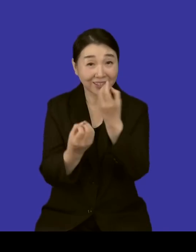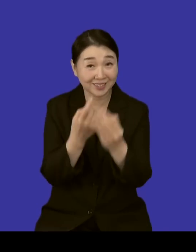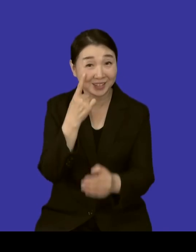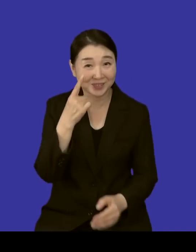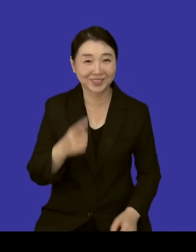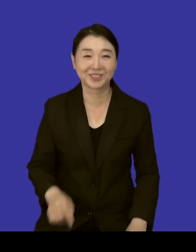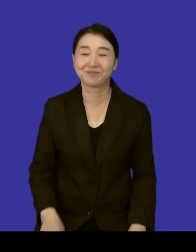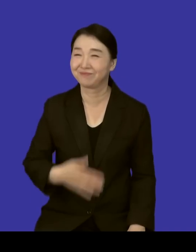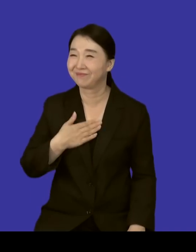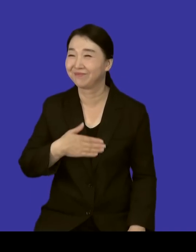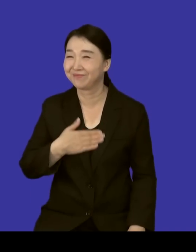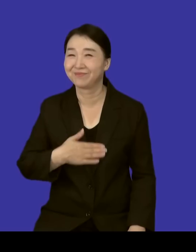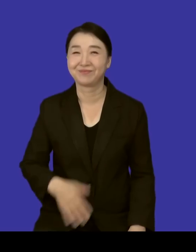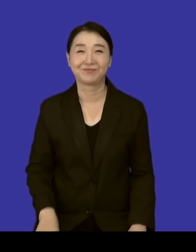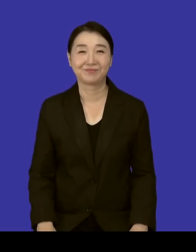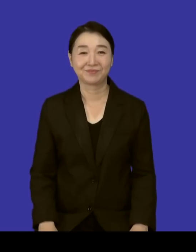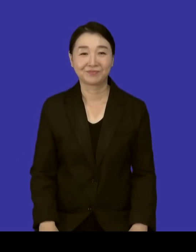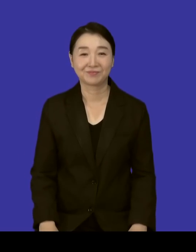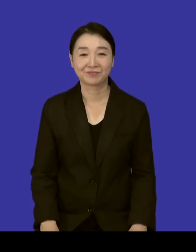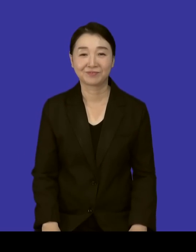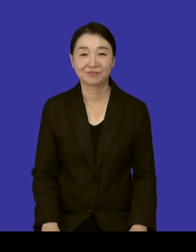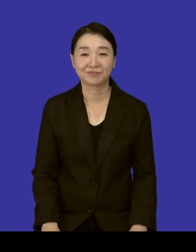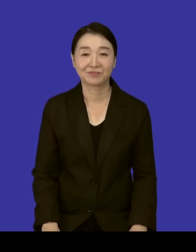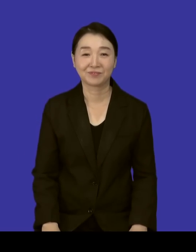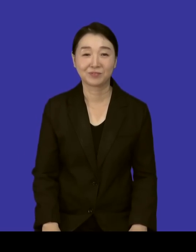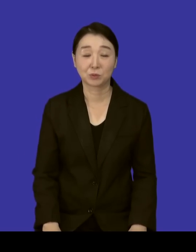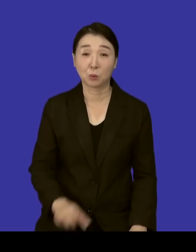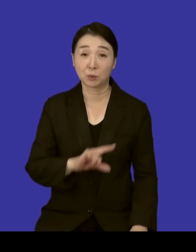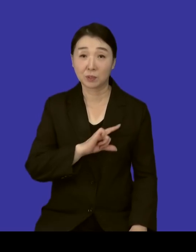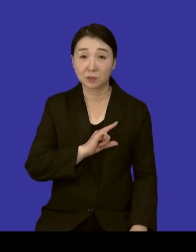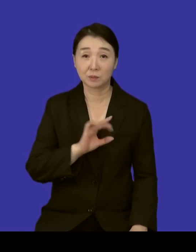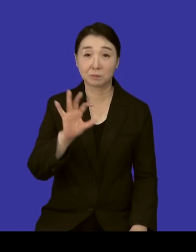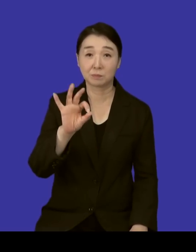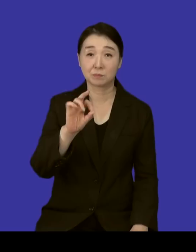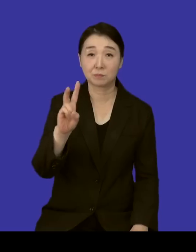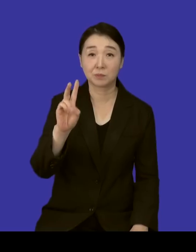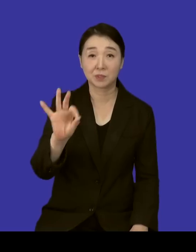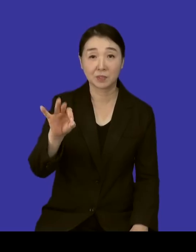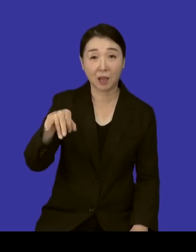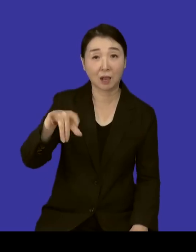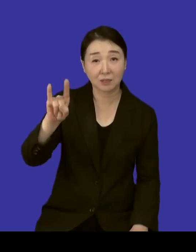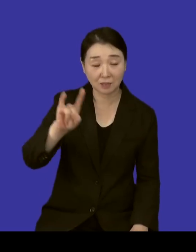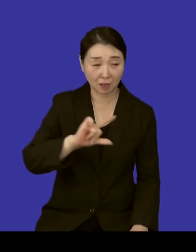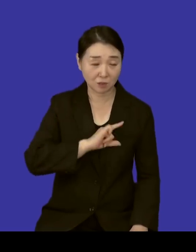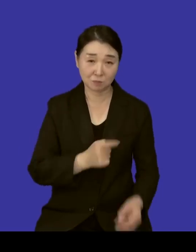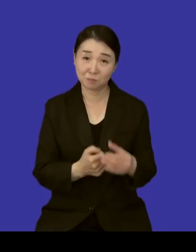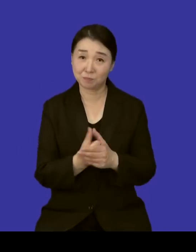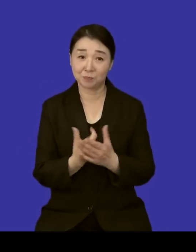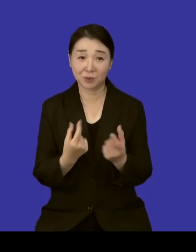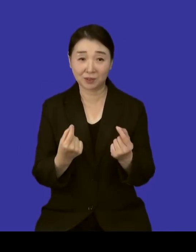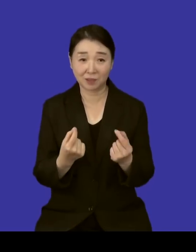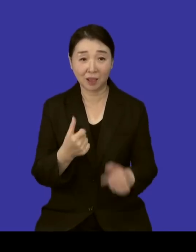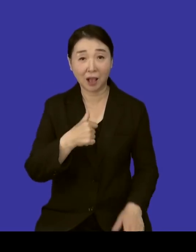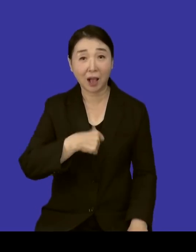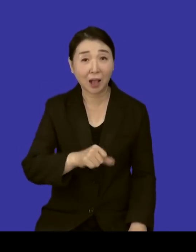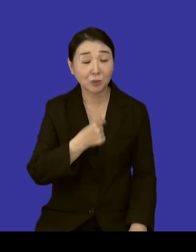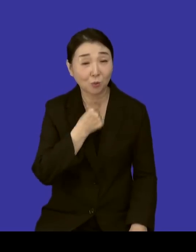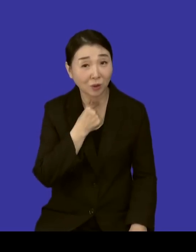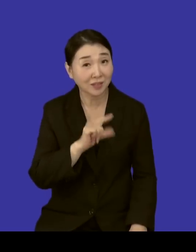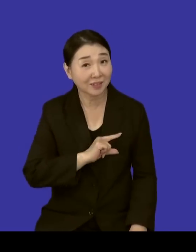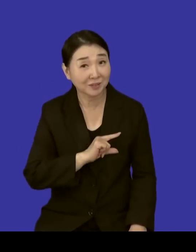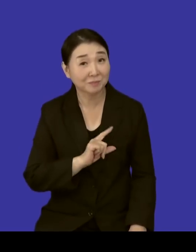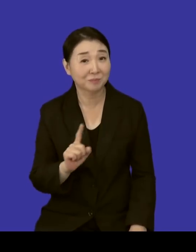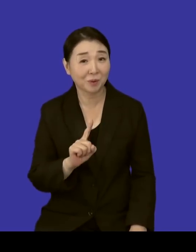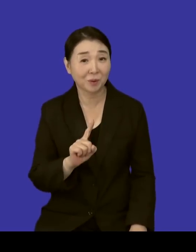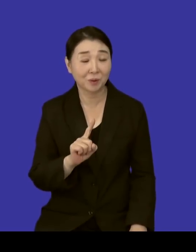네. 일단 양재라는 이름이 네. 뭐 흔한 이름은 아닌데 네. 뭔가 좀 그 아들을 기원하는 그런 이름이었나